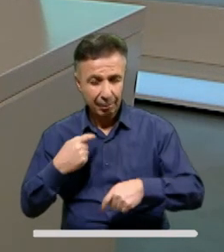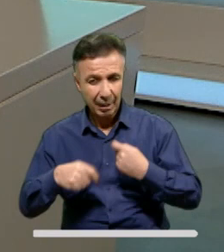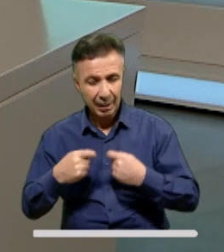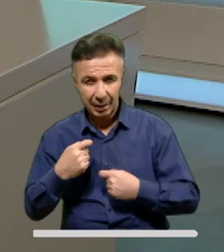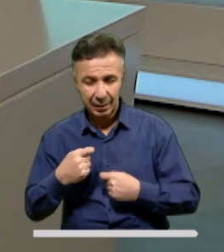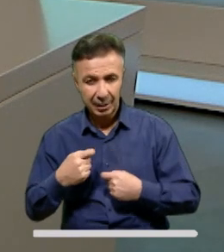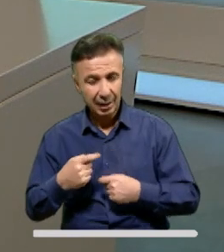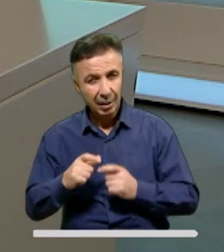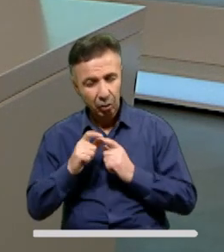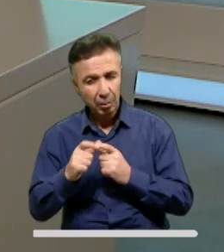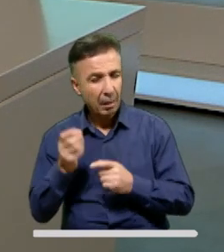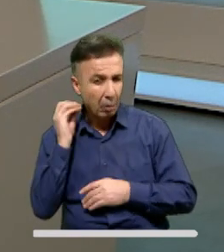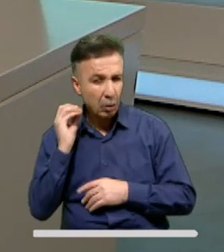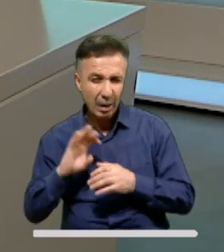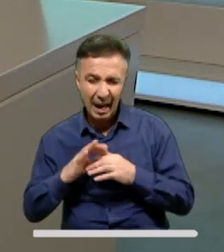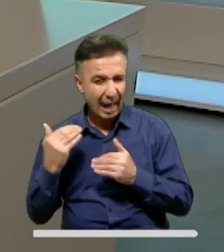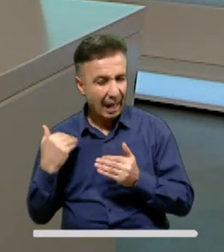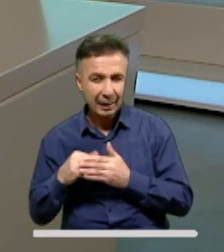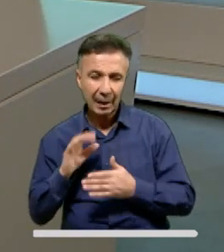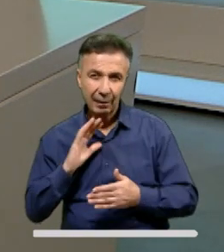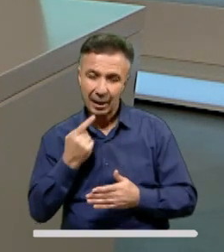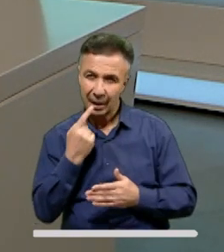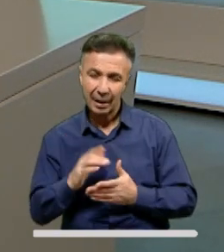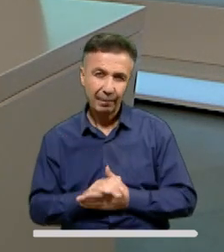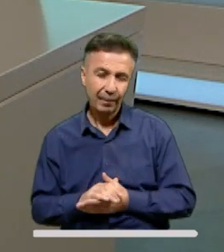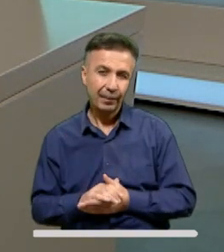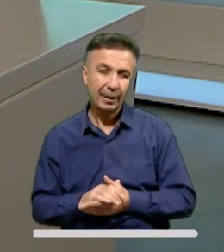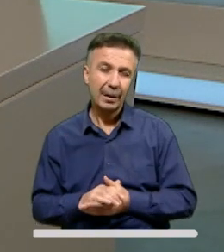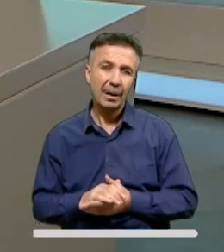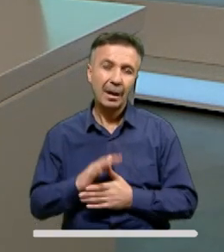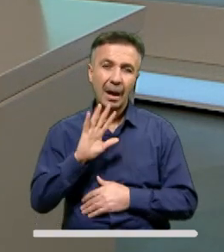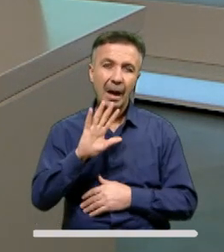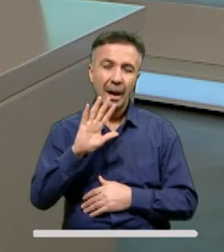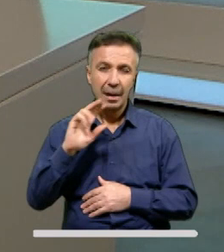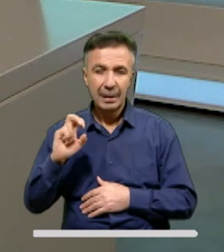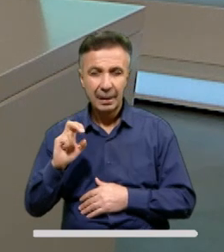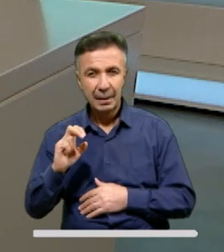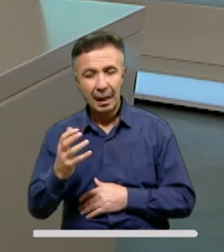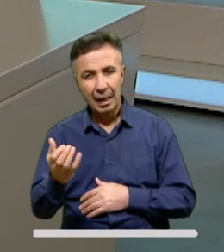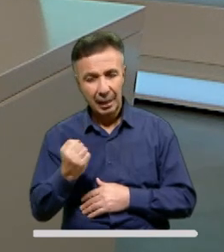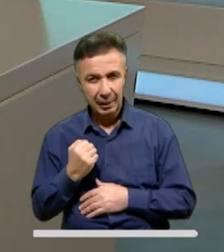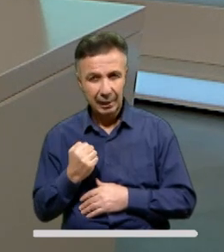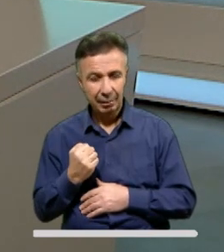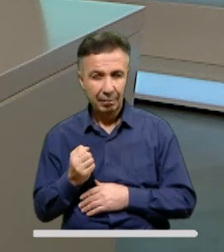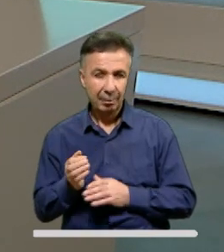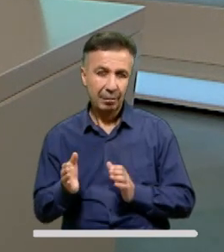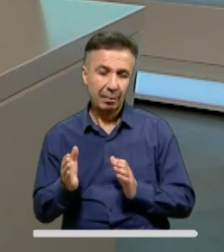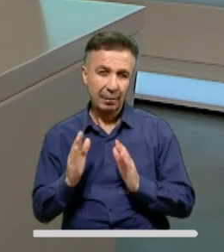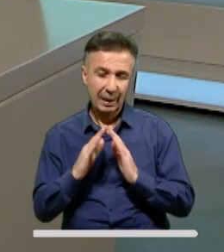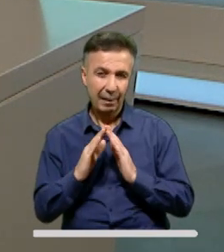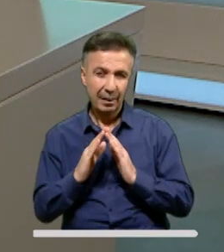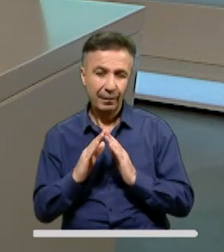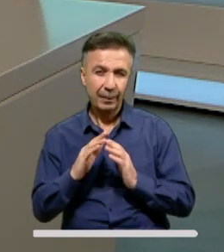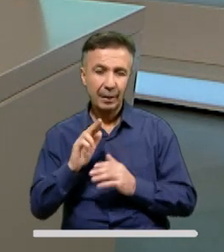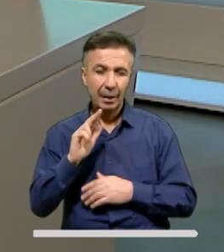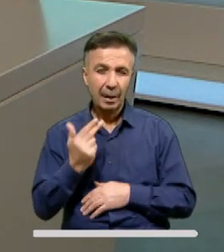benim borcum ne kadar kaldı? 58'e aldığım daire dedi ki, baktı 72